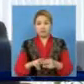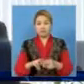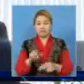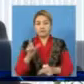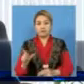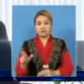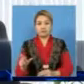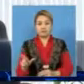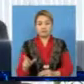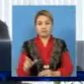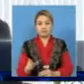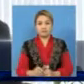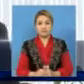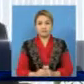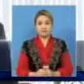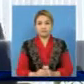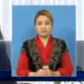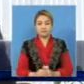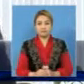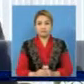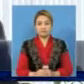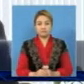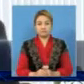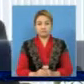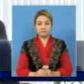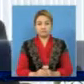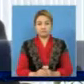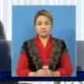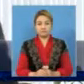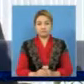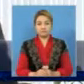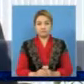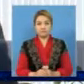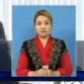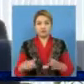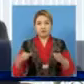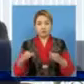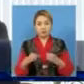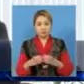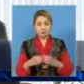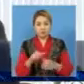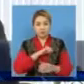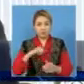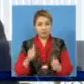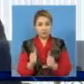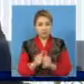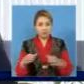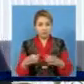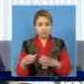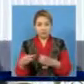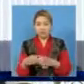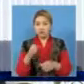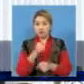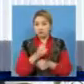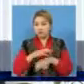адам жаңағы халықты, сосын азаматтық мынау қоғамды өзінің қасына топтастырып, осы жұмысты